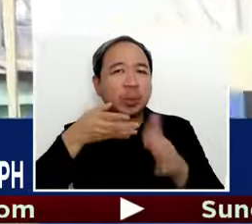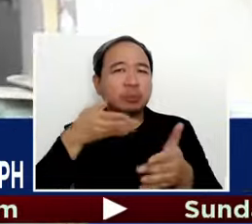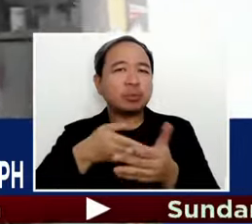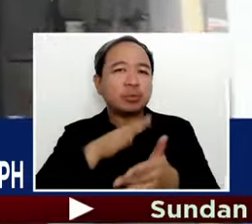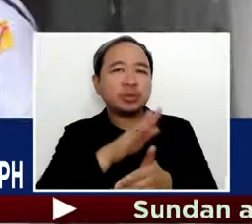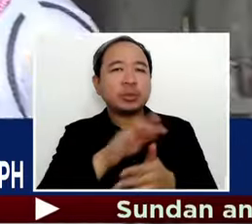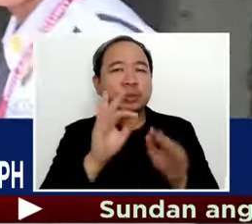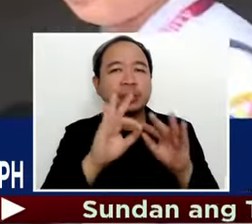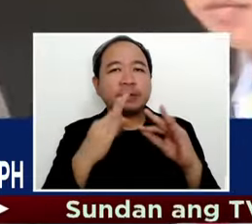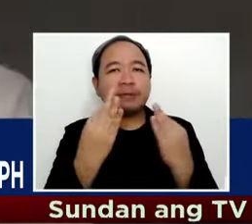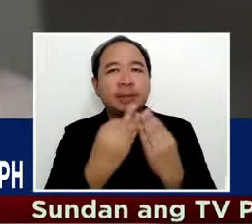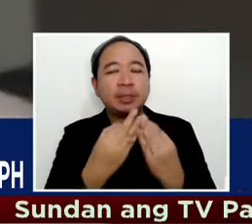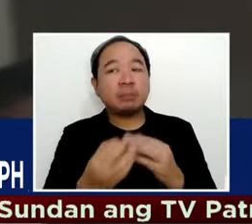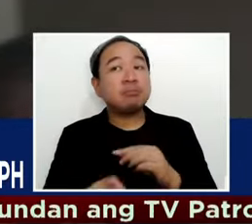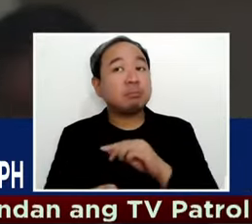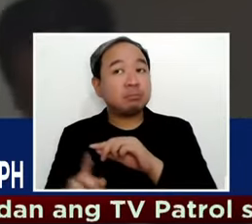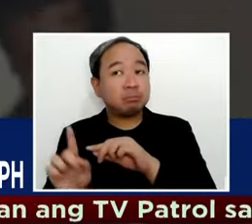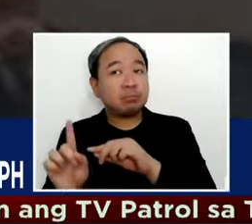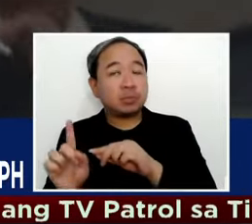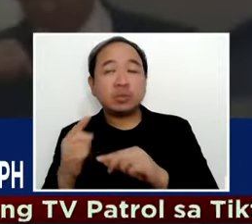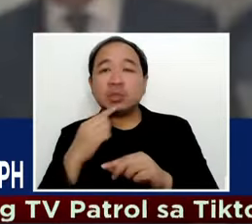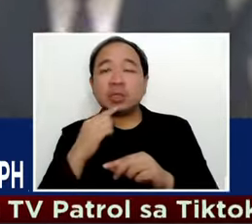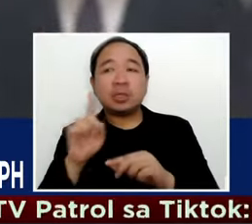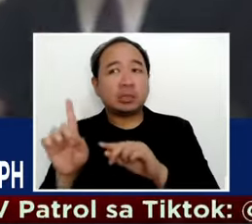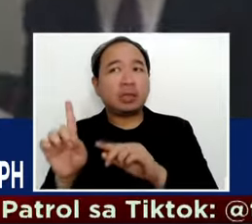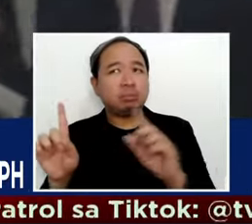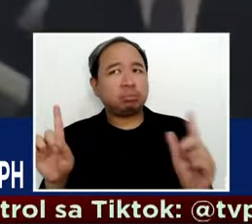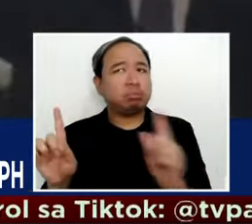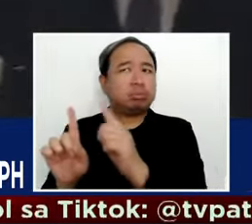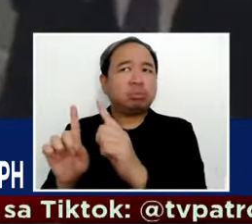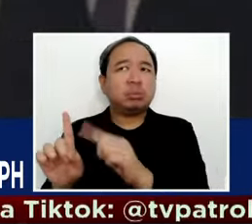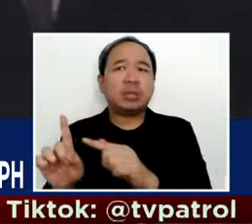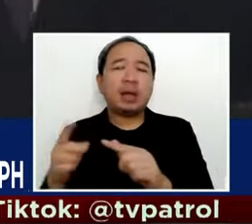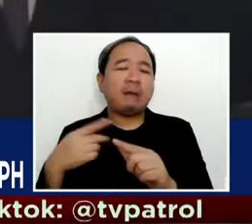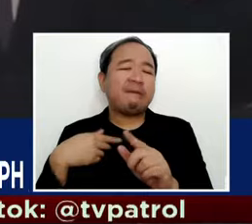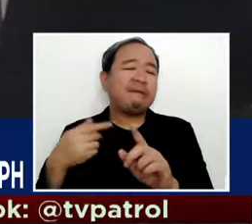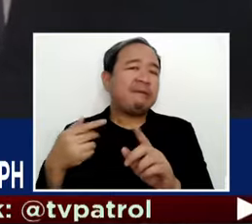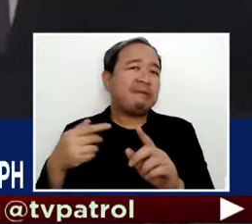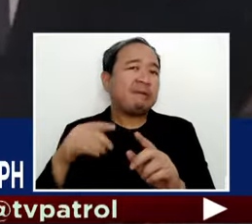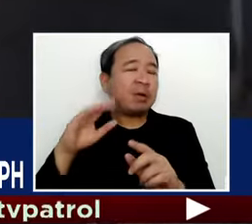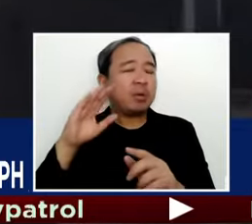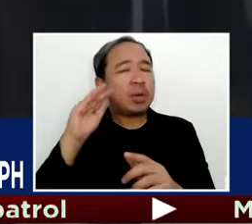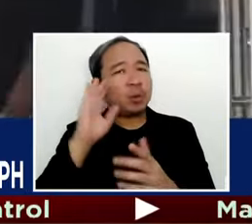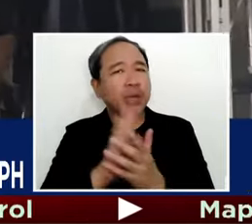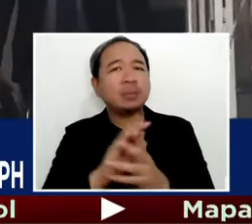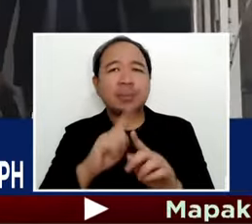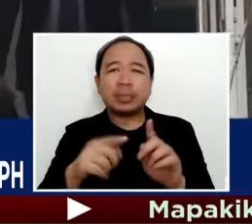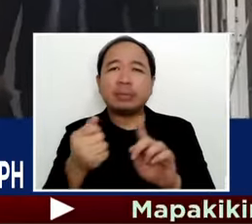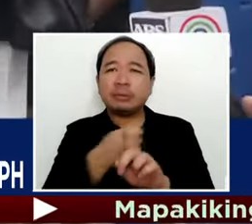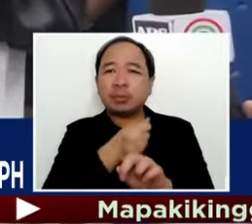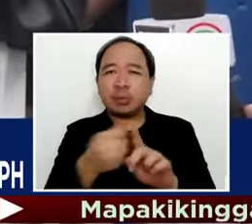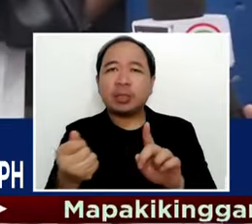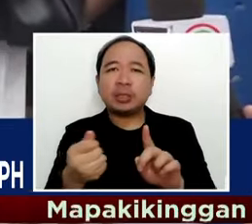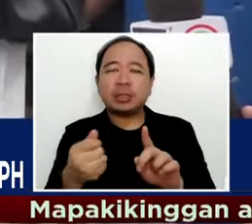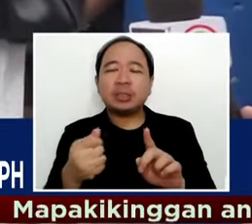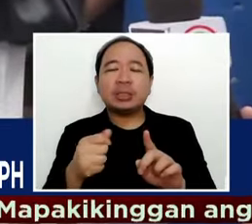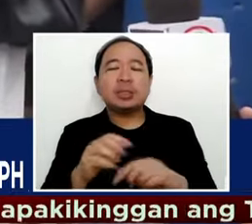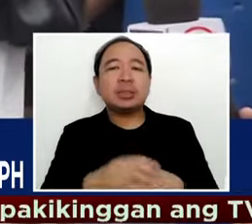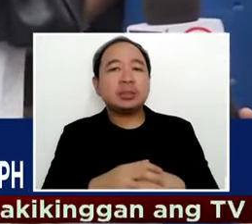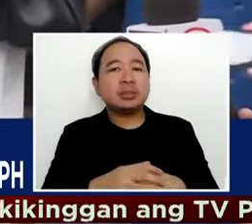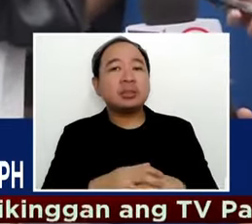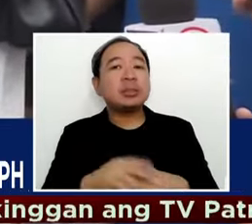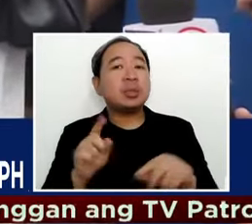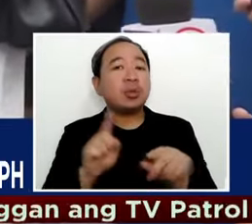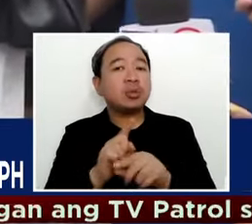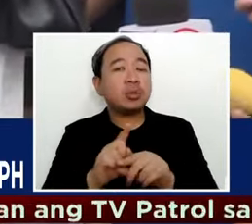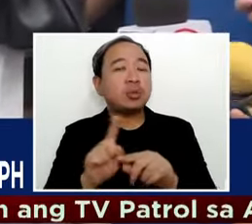ni Pangilinan, pinapalabas na siya ay isang abusadong asawa at ama sa naturang YouTube channel. Sinama rin ng dating